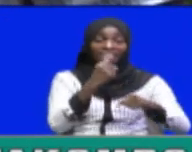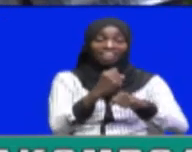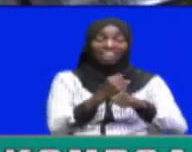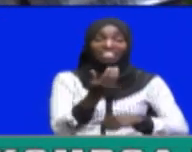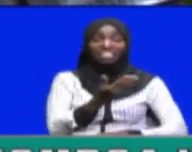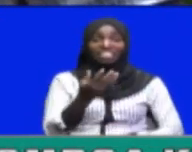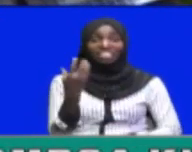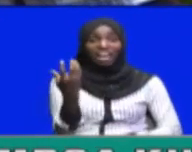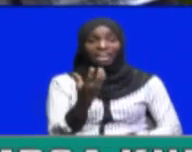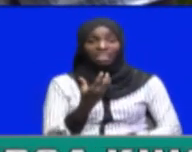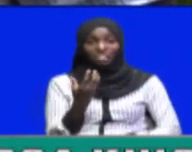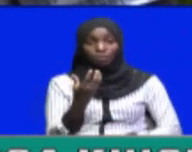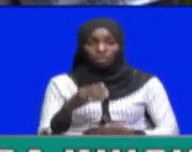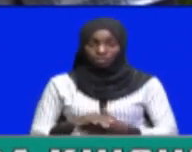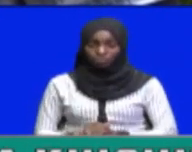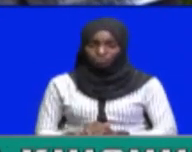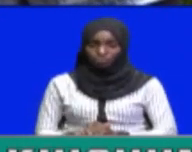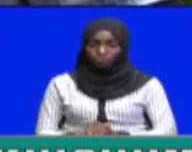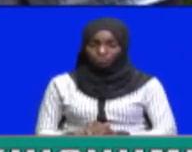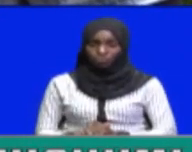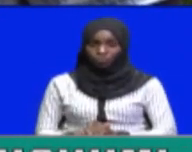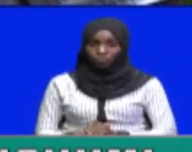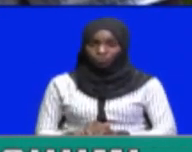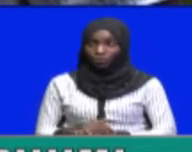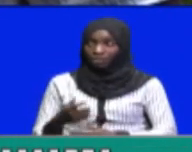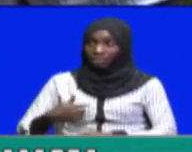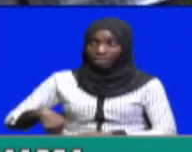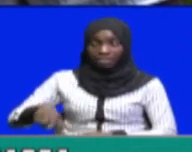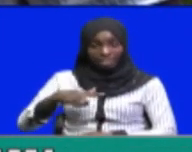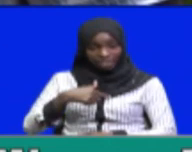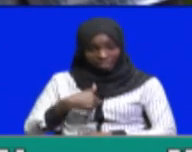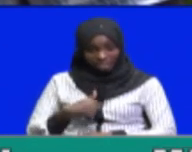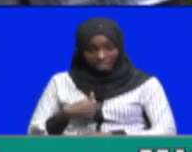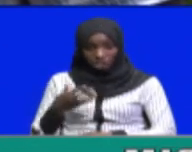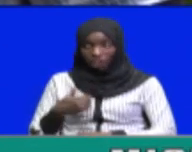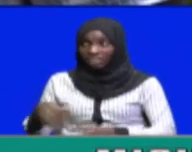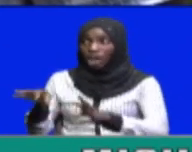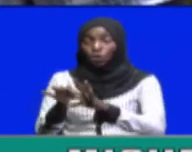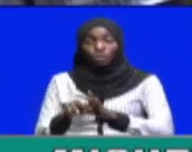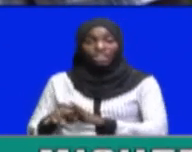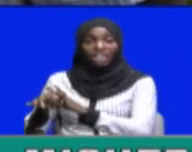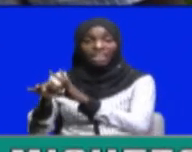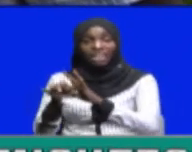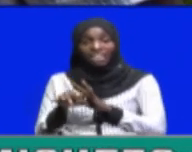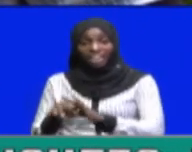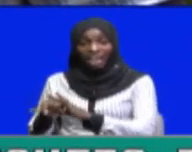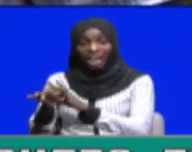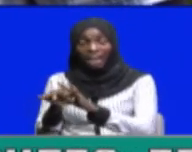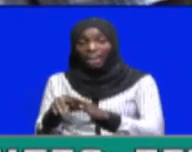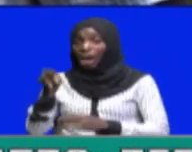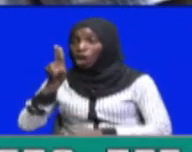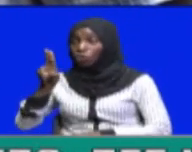kijamii. Utekelezaji wa mradi yetu ambayo tunafanya kwa mashirikiano na shirika la umoja wa walemavu